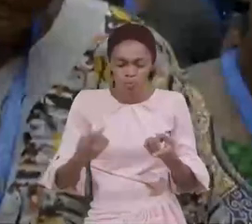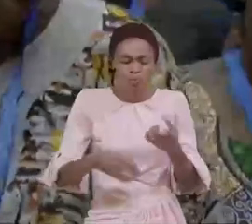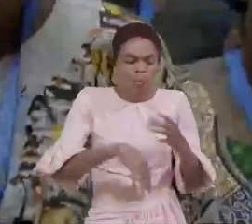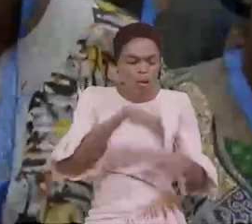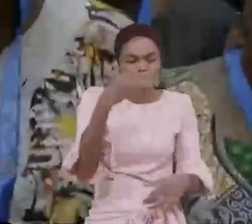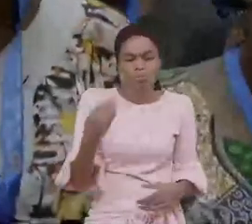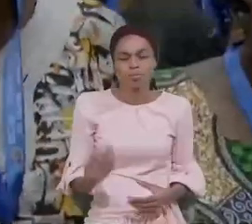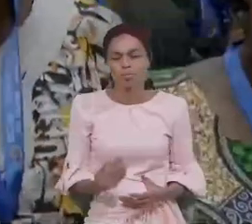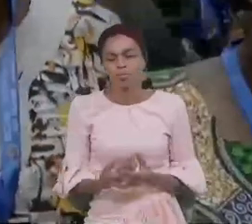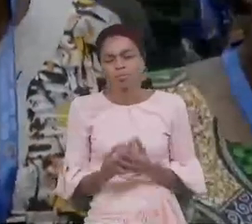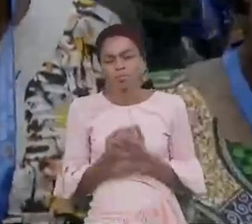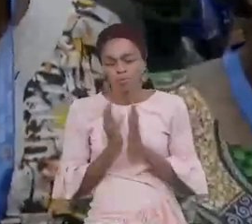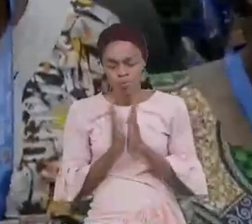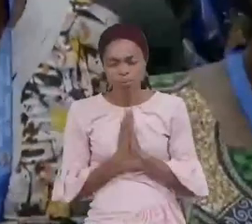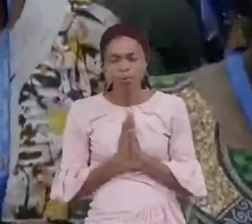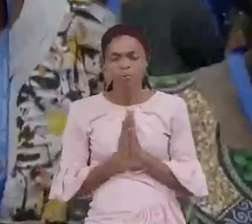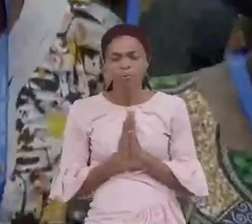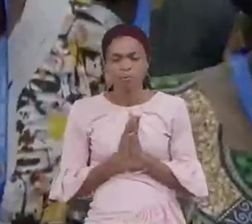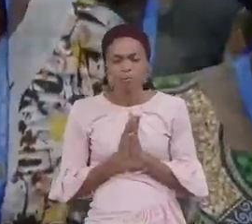Avance.